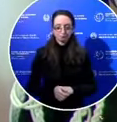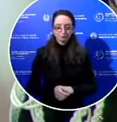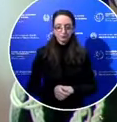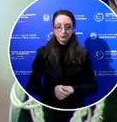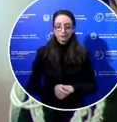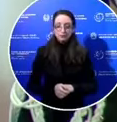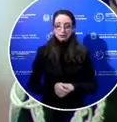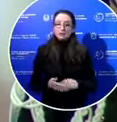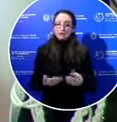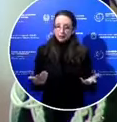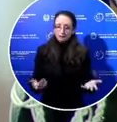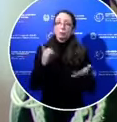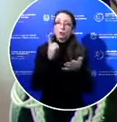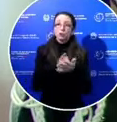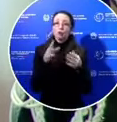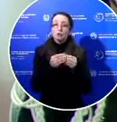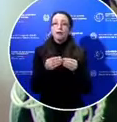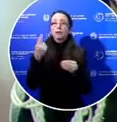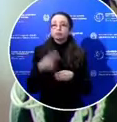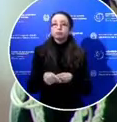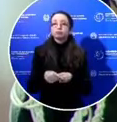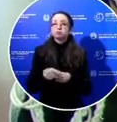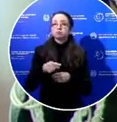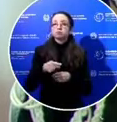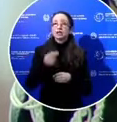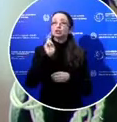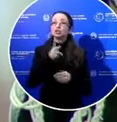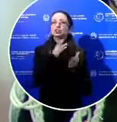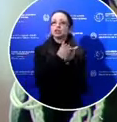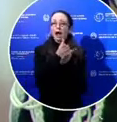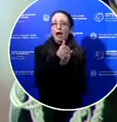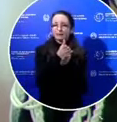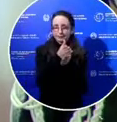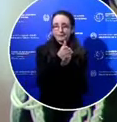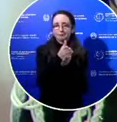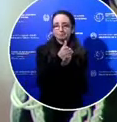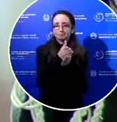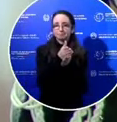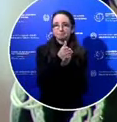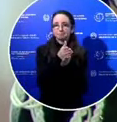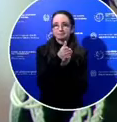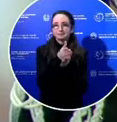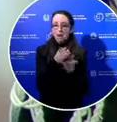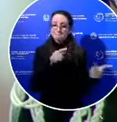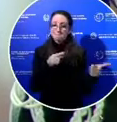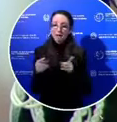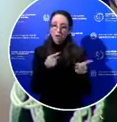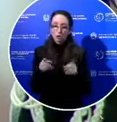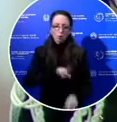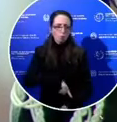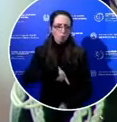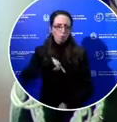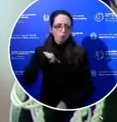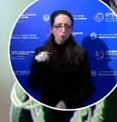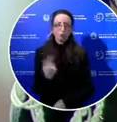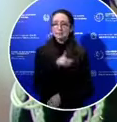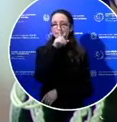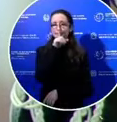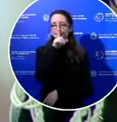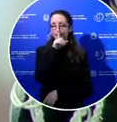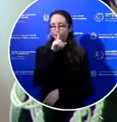ho voluto fare tutto questo dopo 12 anni, un periodo davvero estremamente lungo di silenzio